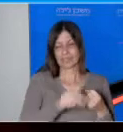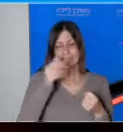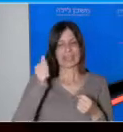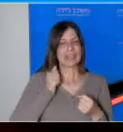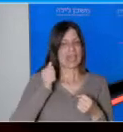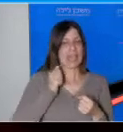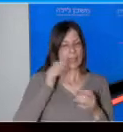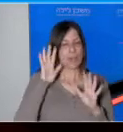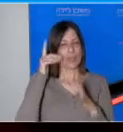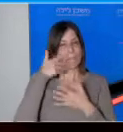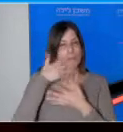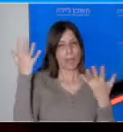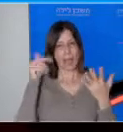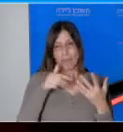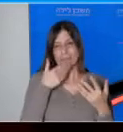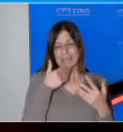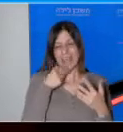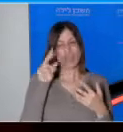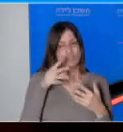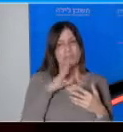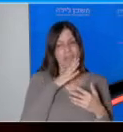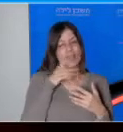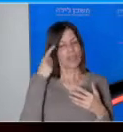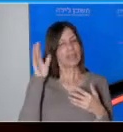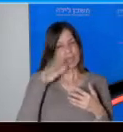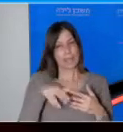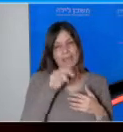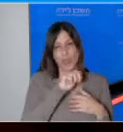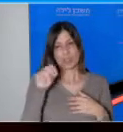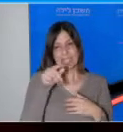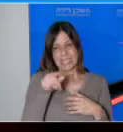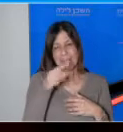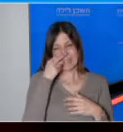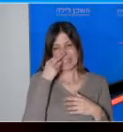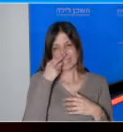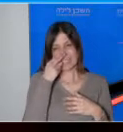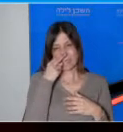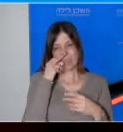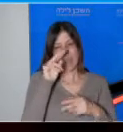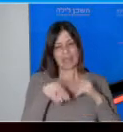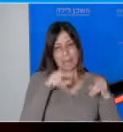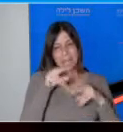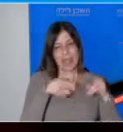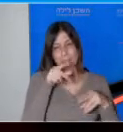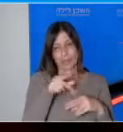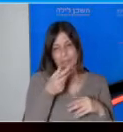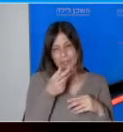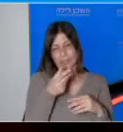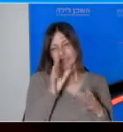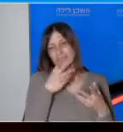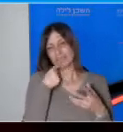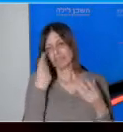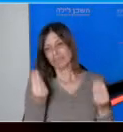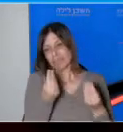מאוד פופולריים פה בארץ, יש איתם בעיה, אני יודעת שגם את הנושא הזה מנסים לטפל בו, וככה, אם נגיד